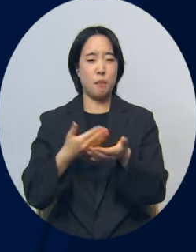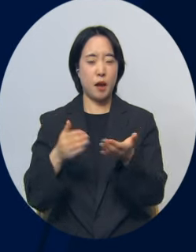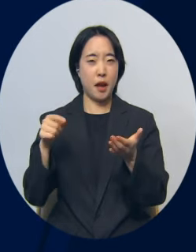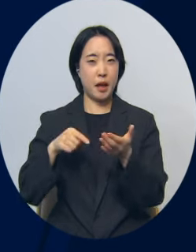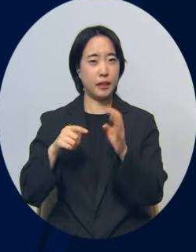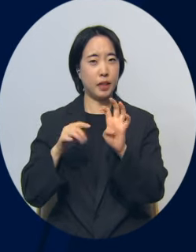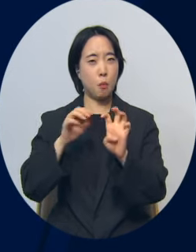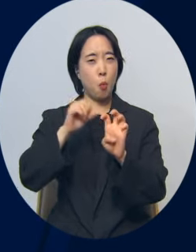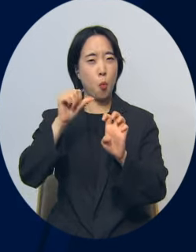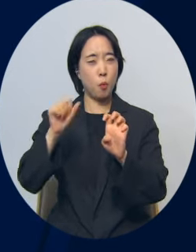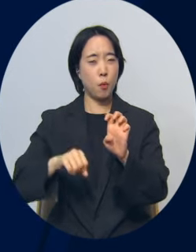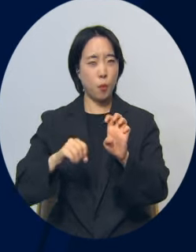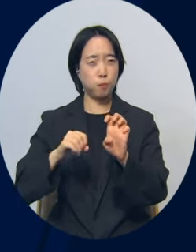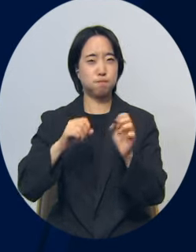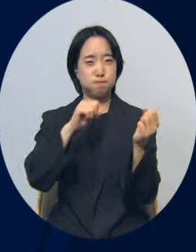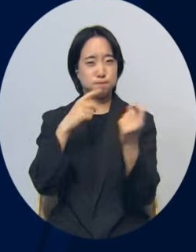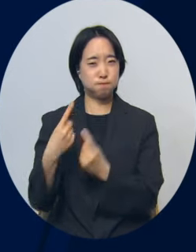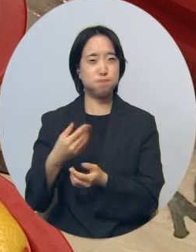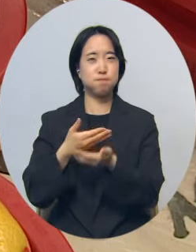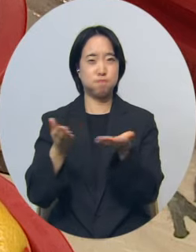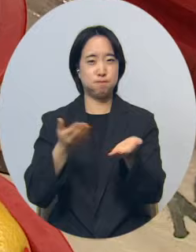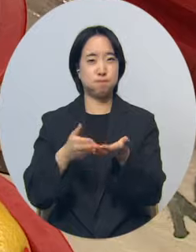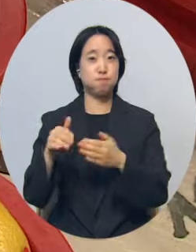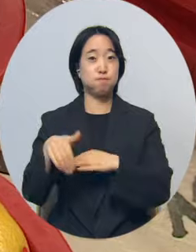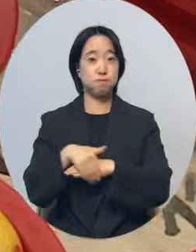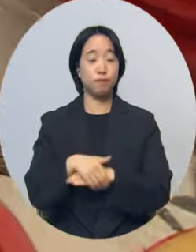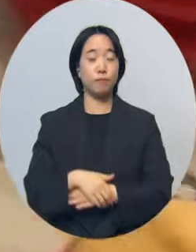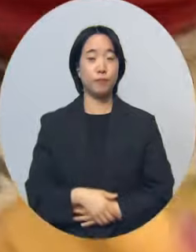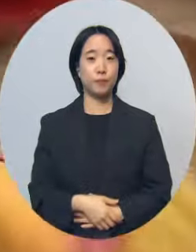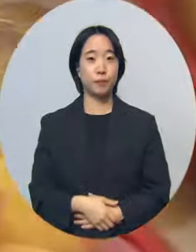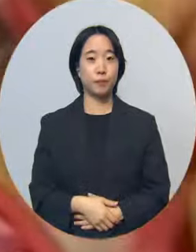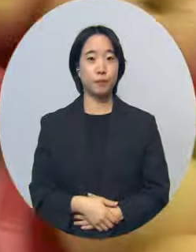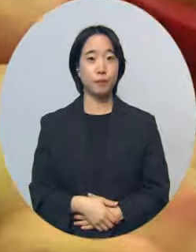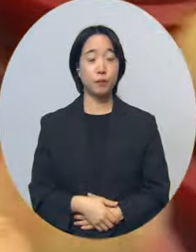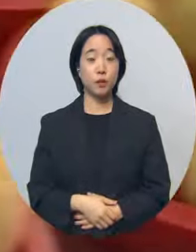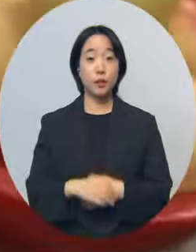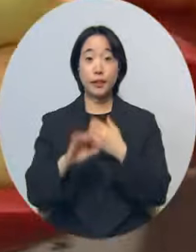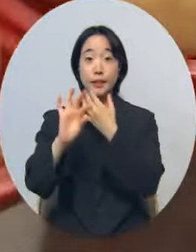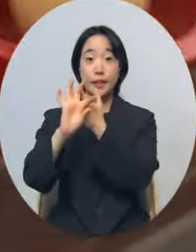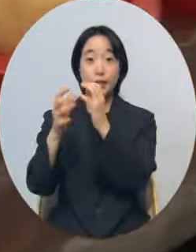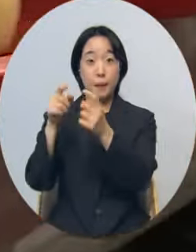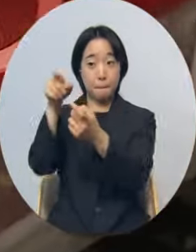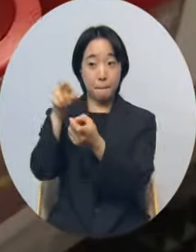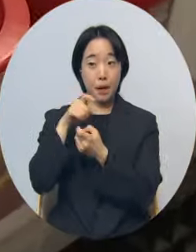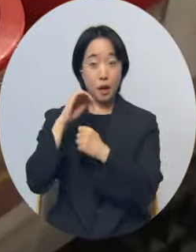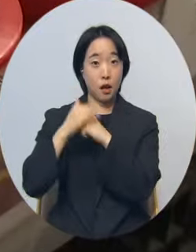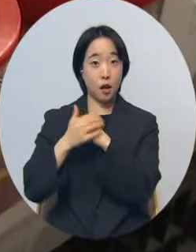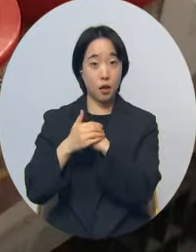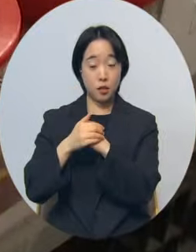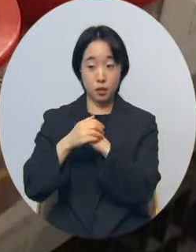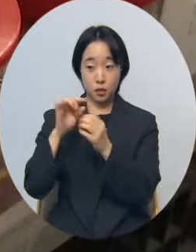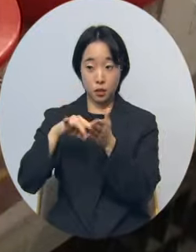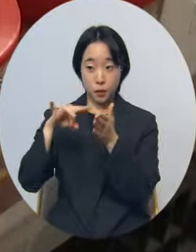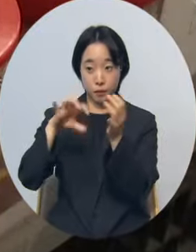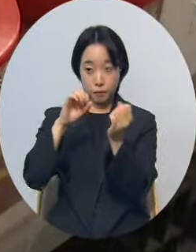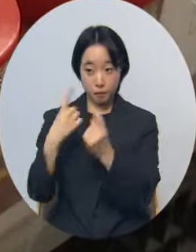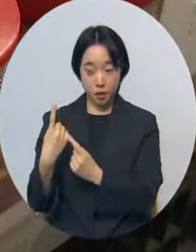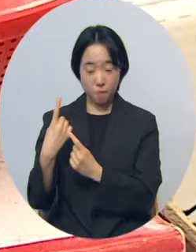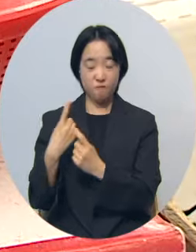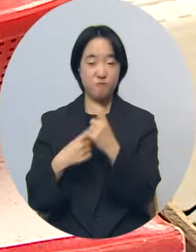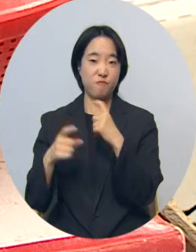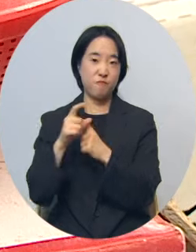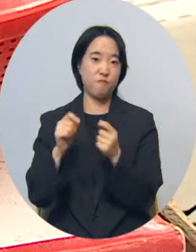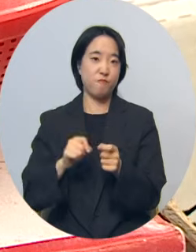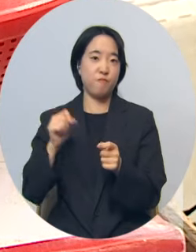45% 저렴하게 판매할 방침입니다. 수입 과일 10종에 대한 할당 관세도 연말까지 연장합니다.